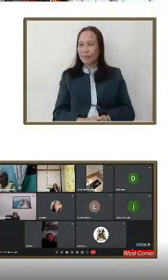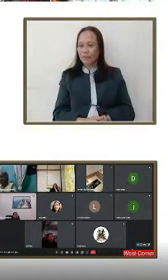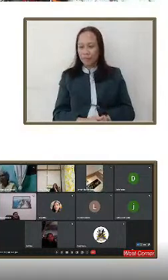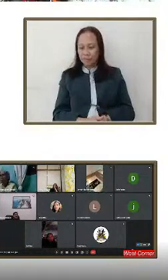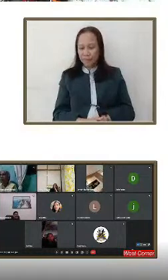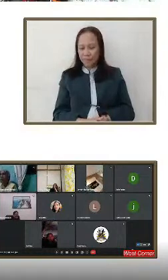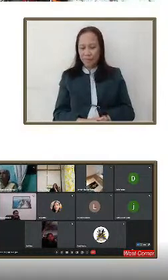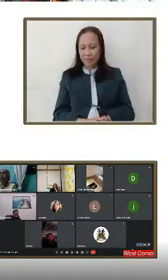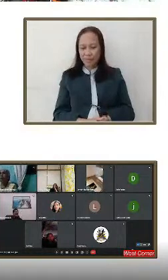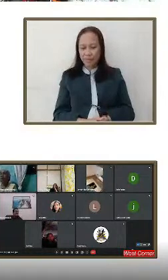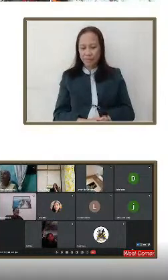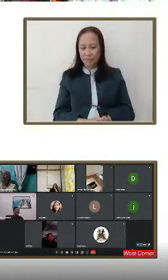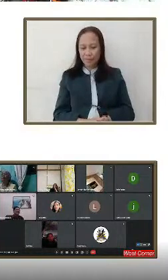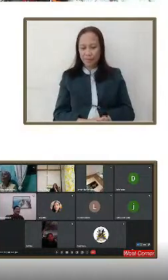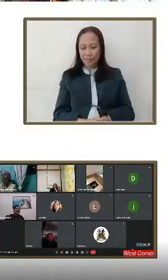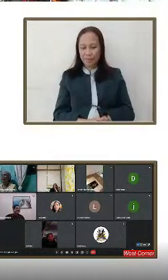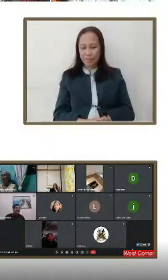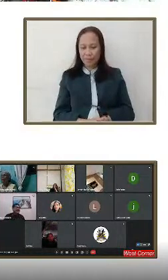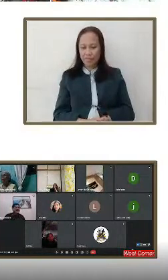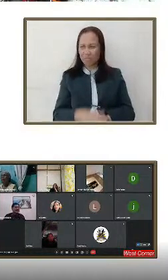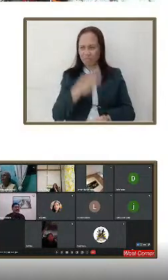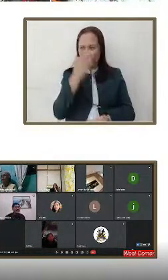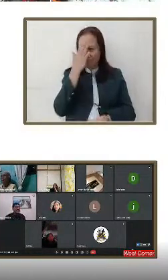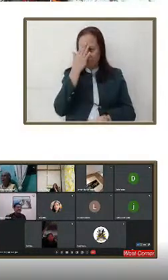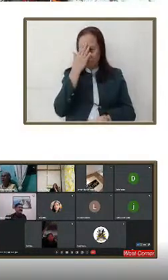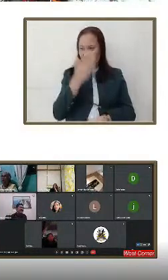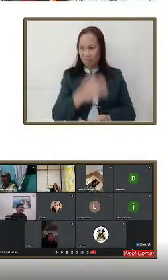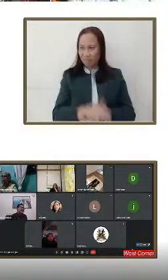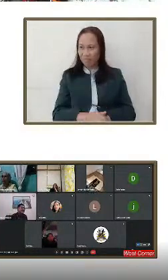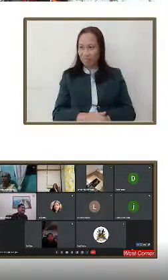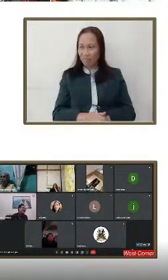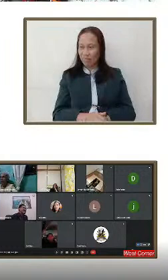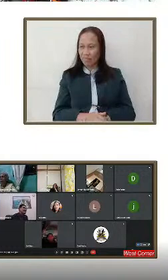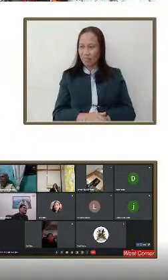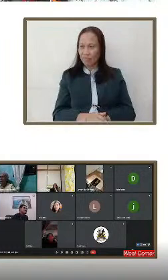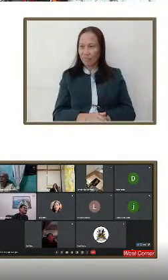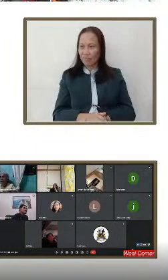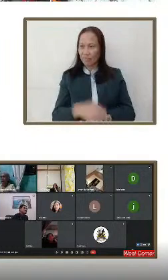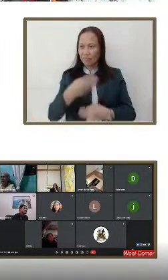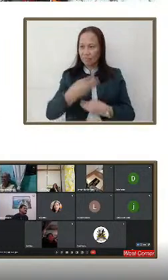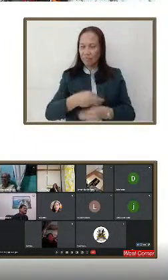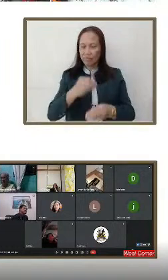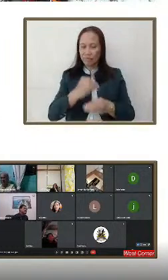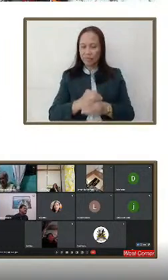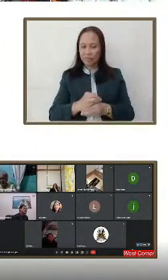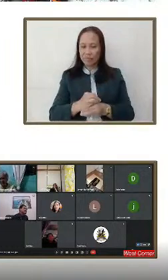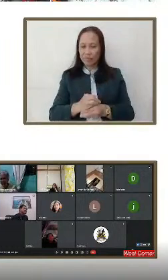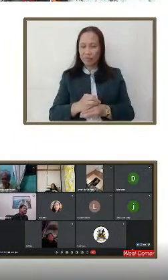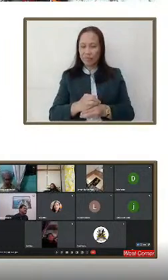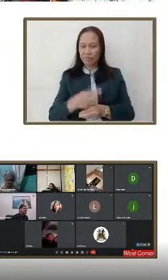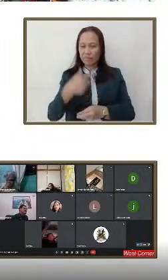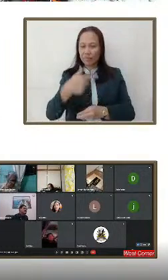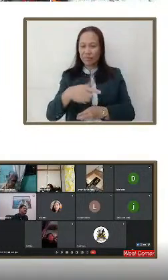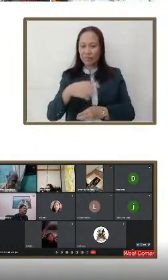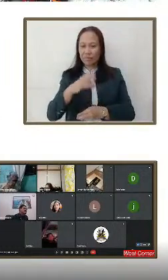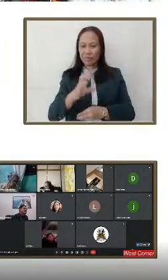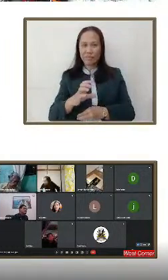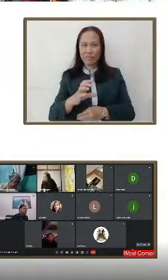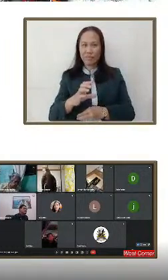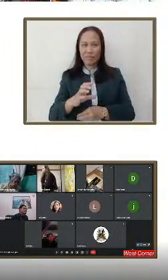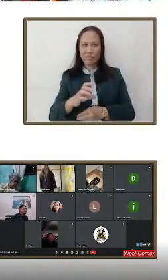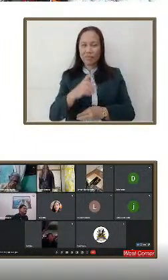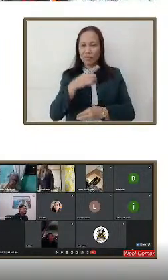Yeah. So, akalain niyo po yan. So, bumuo sila ng ganong klaseng grupo. Grupo ng mga magsusuicide.